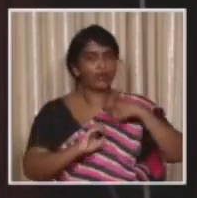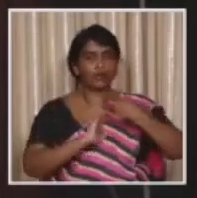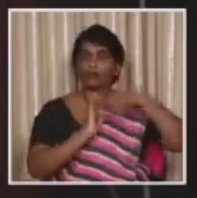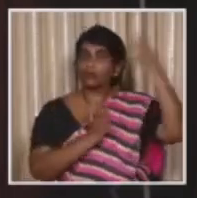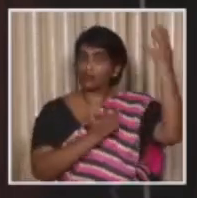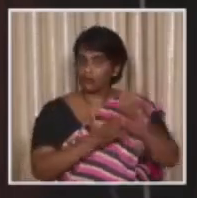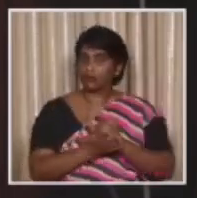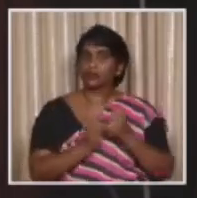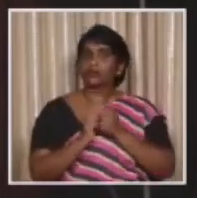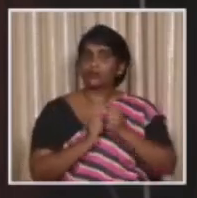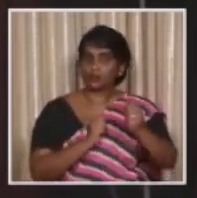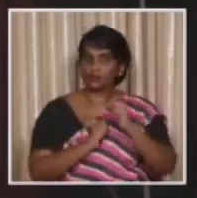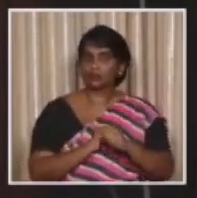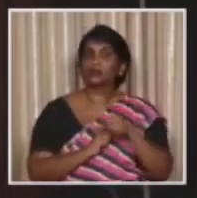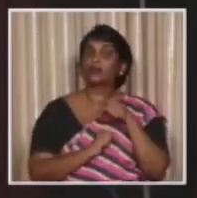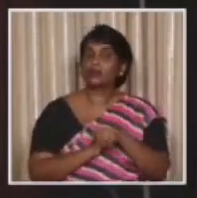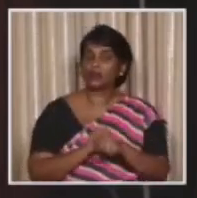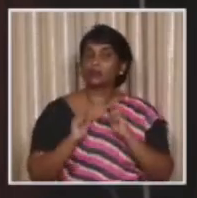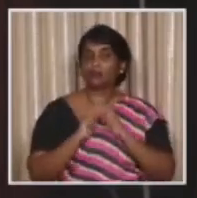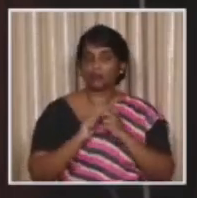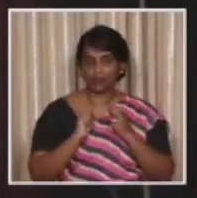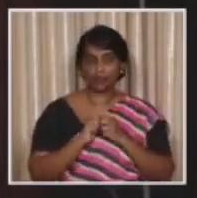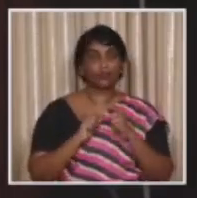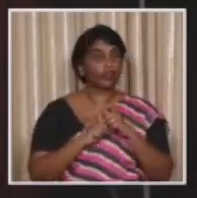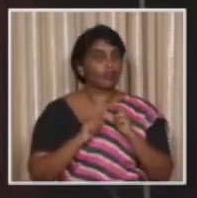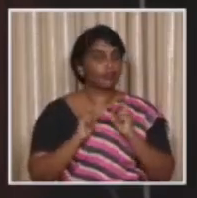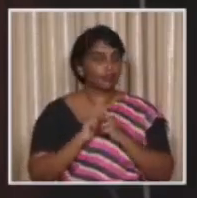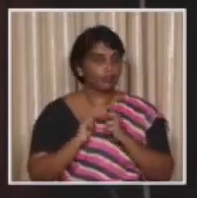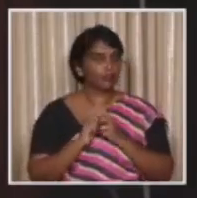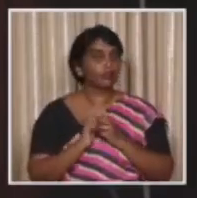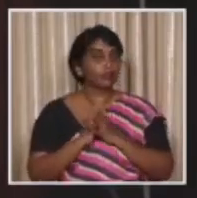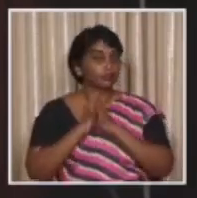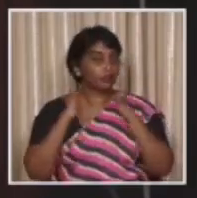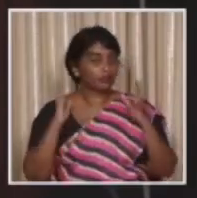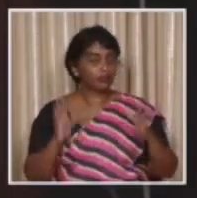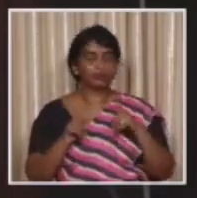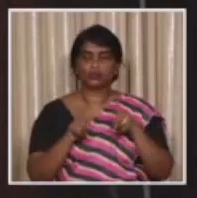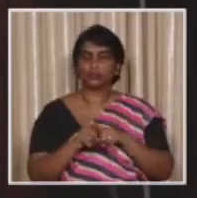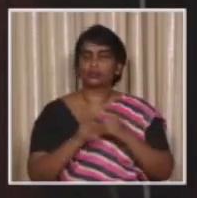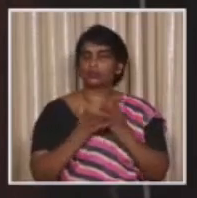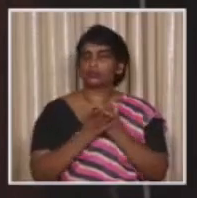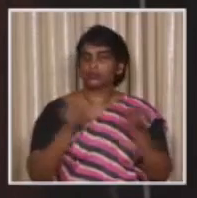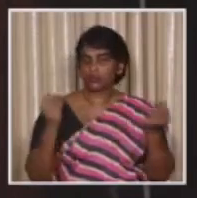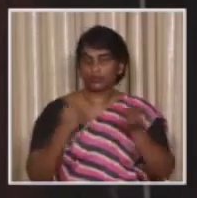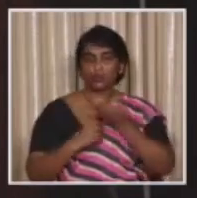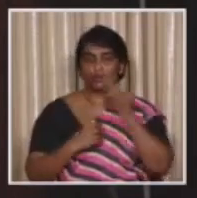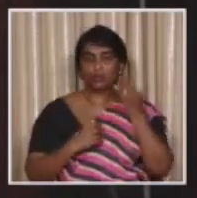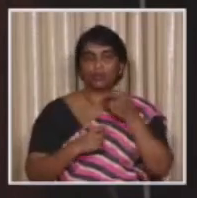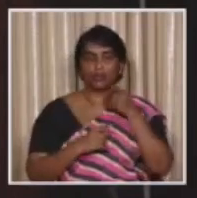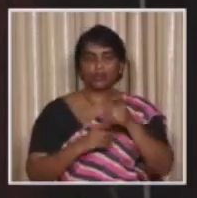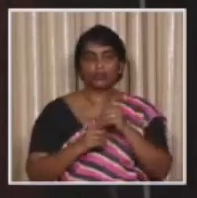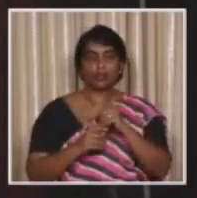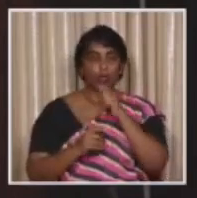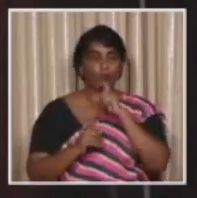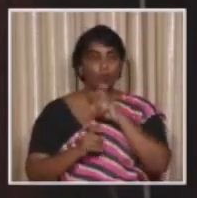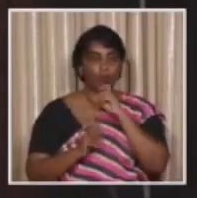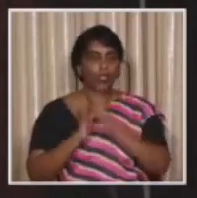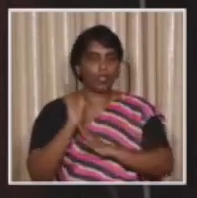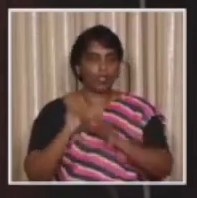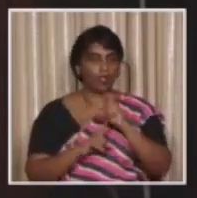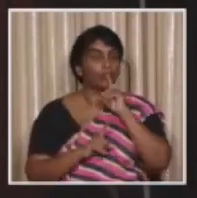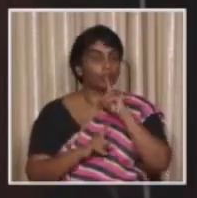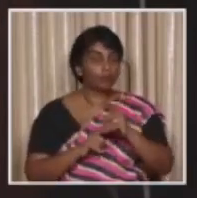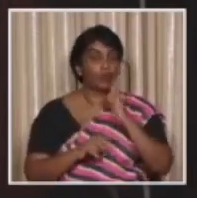රටට ගේන්න කටයුතු කරනවා නම් මේ අර්බුදයෙන් මේ ඩොලර් අර්බුදයෙන් මහා දවන්ත විදියට ගැලවෙන්න අපිට පුළුවන් ඒක නිසා අධික නැමැතුමාගෙන් ඉල්ලනවා